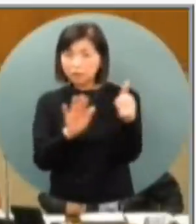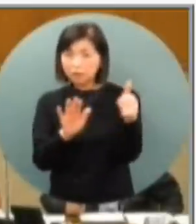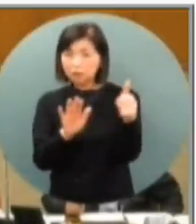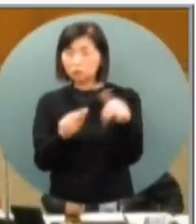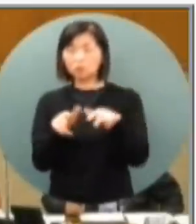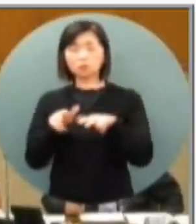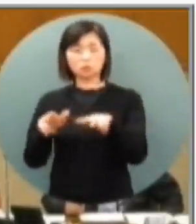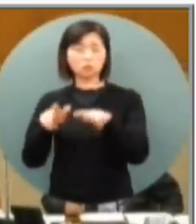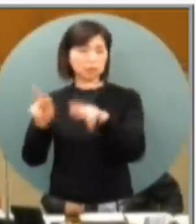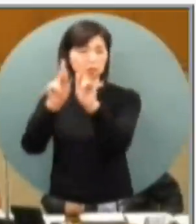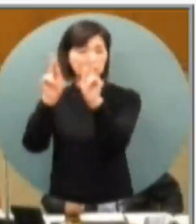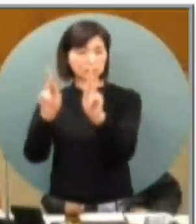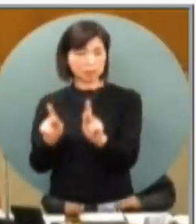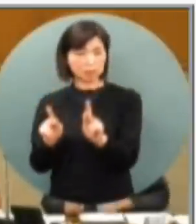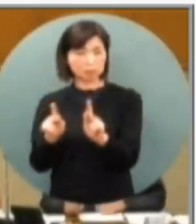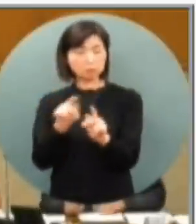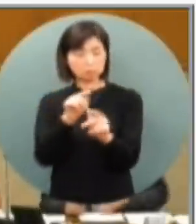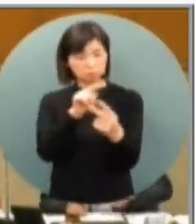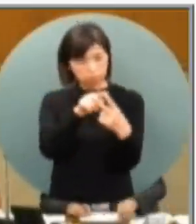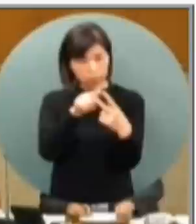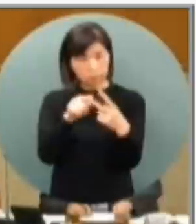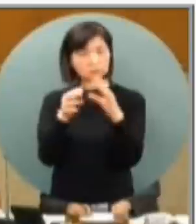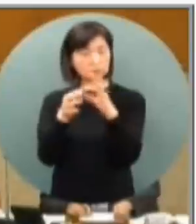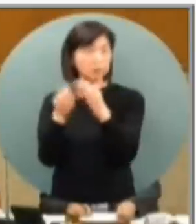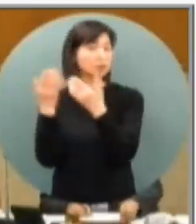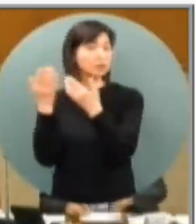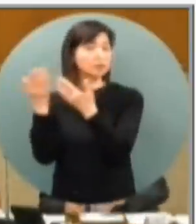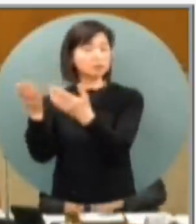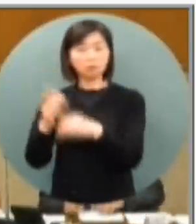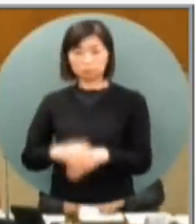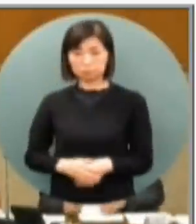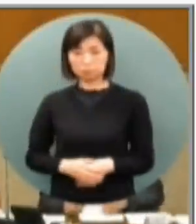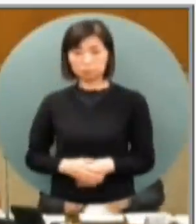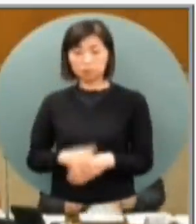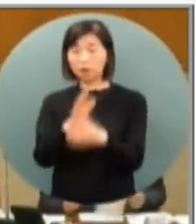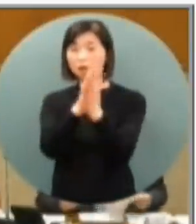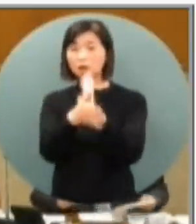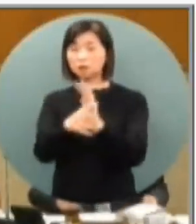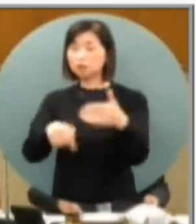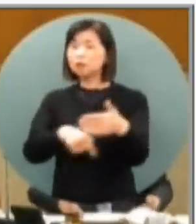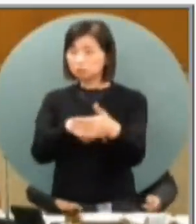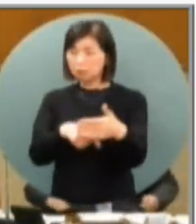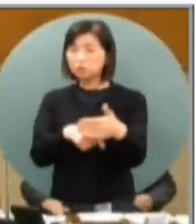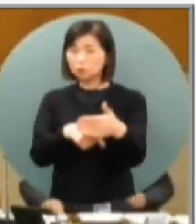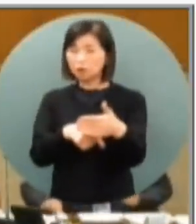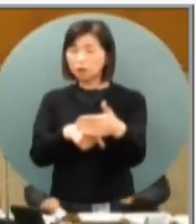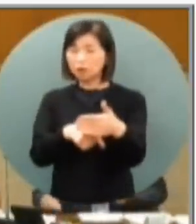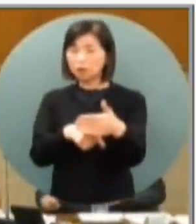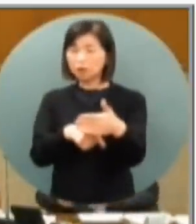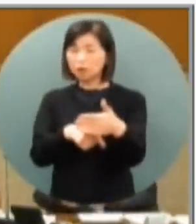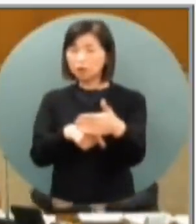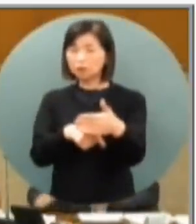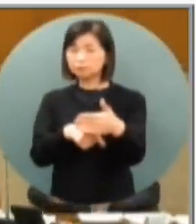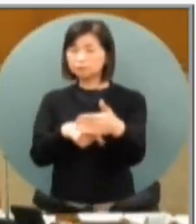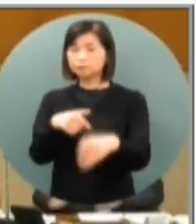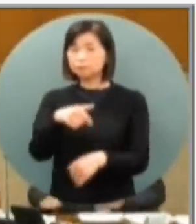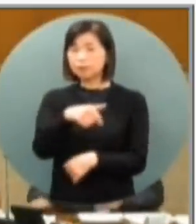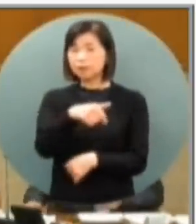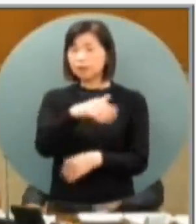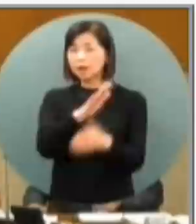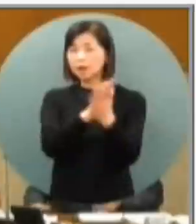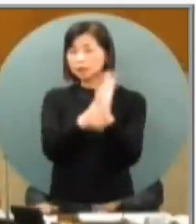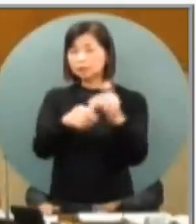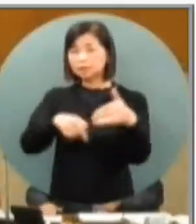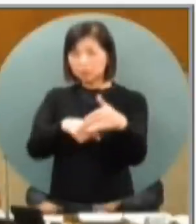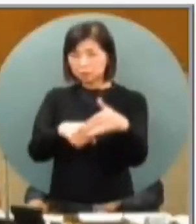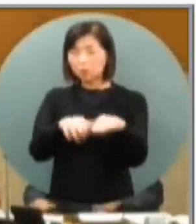行政の課題について伺います。県内においては、部落探訪として、県内差別部